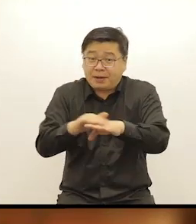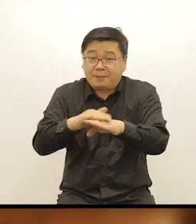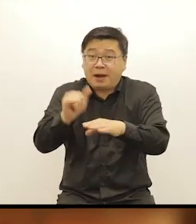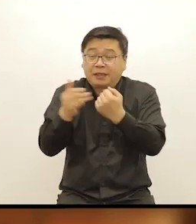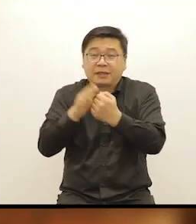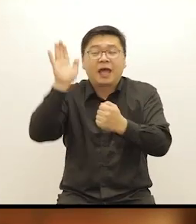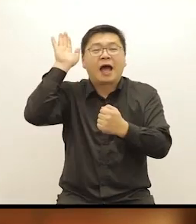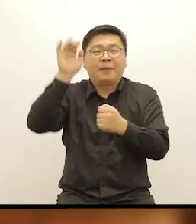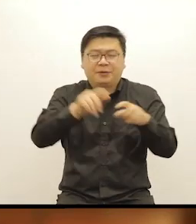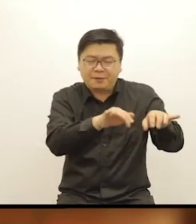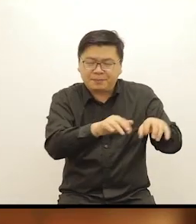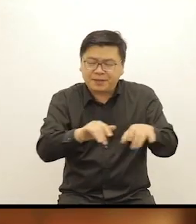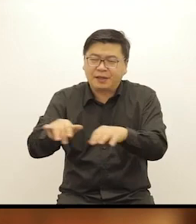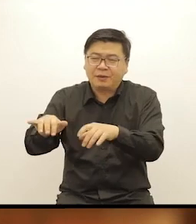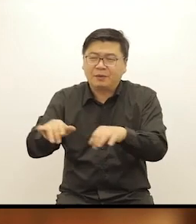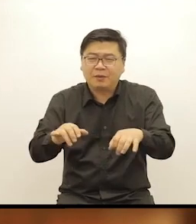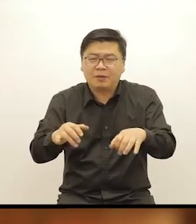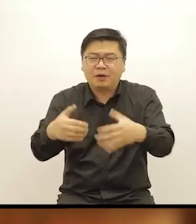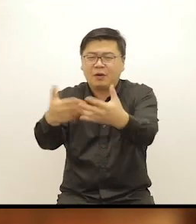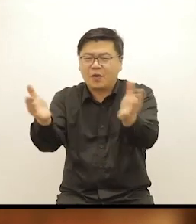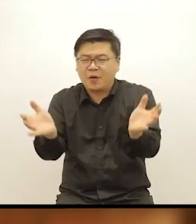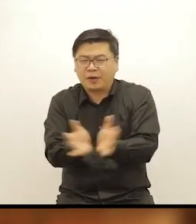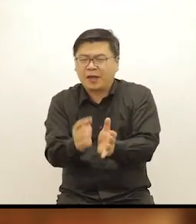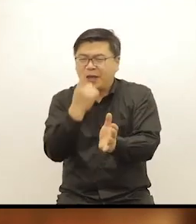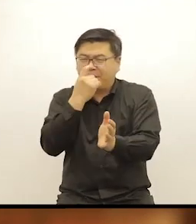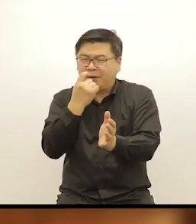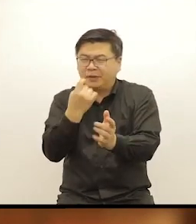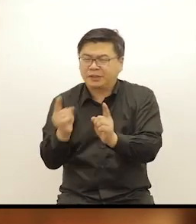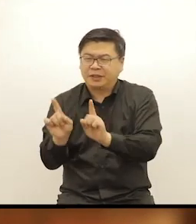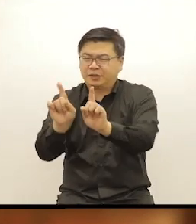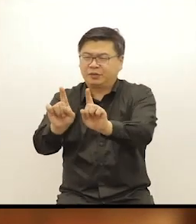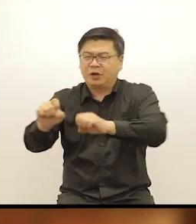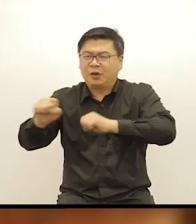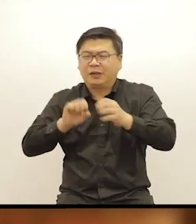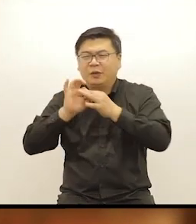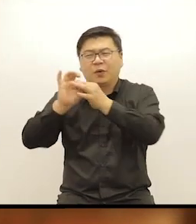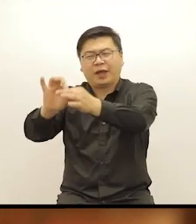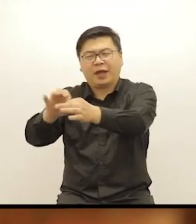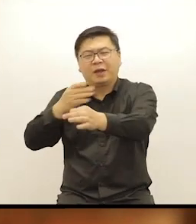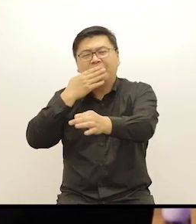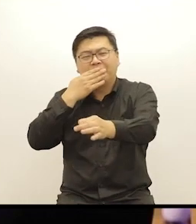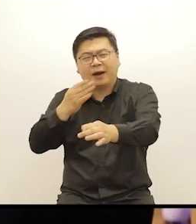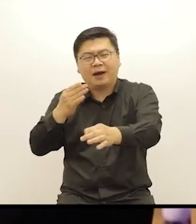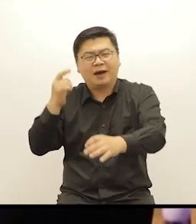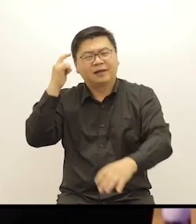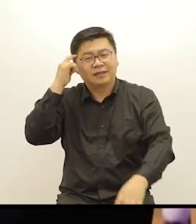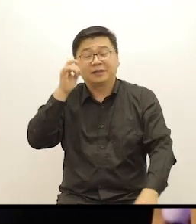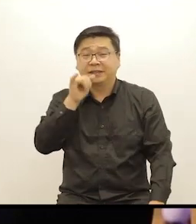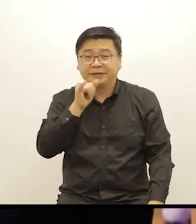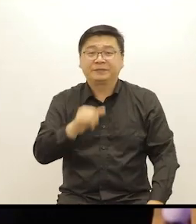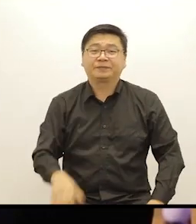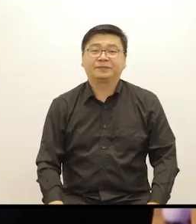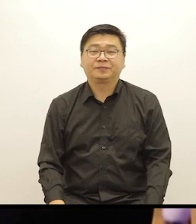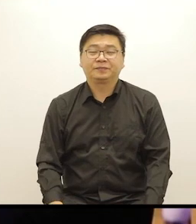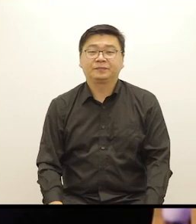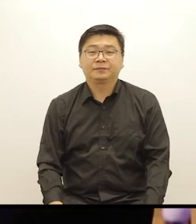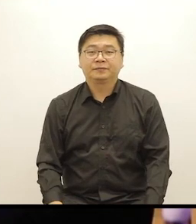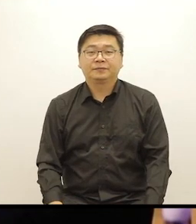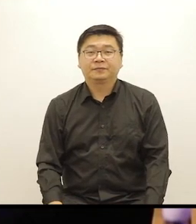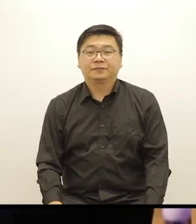그 피아노계에서 참 아름다운 듀오로 활동할 것 같다는 그 예상이 많이